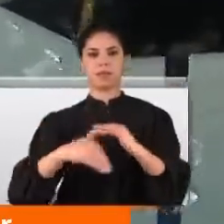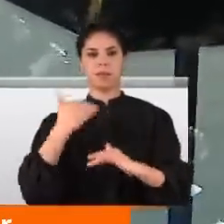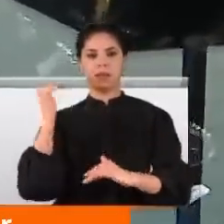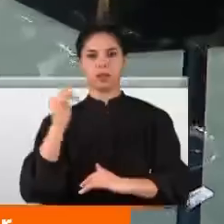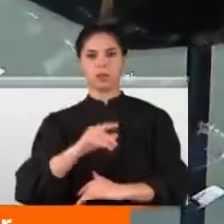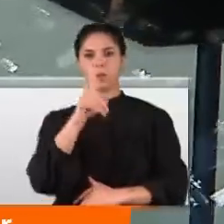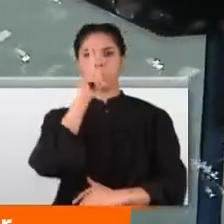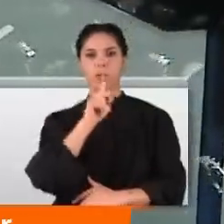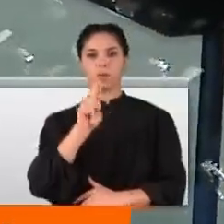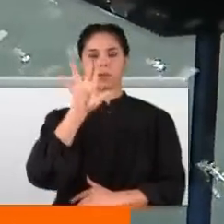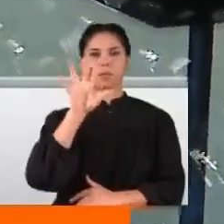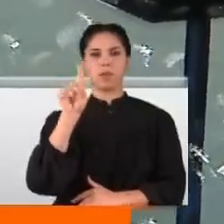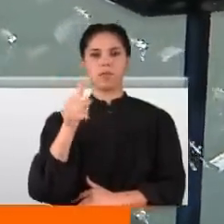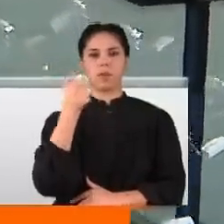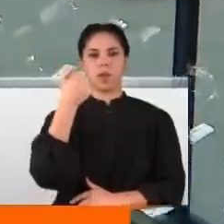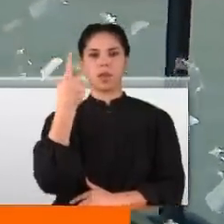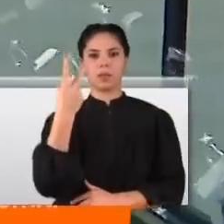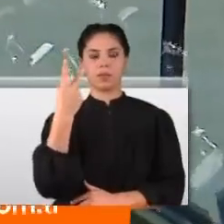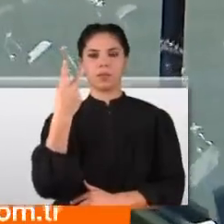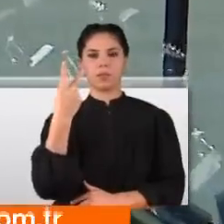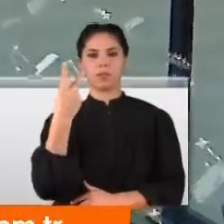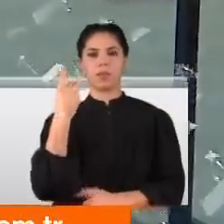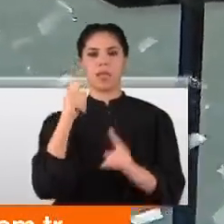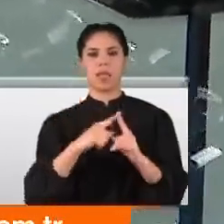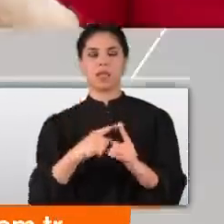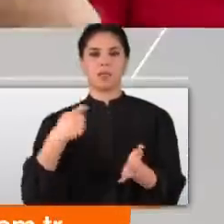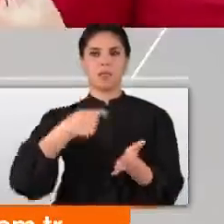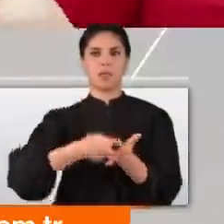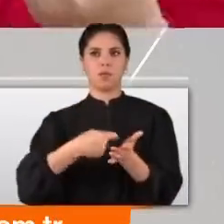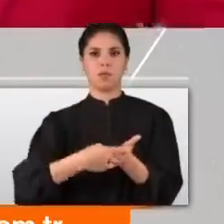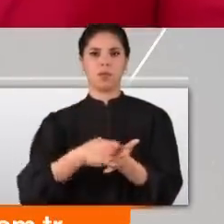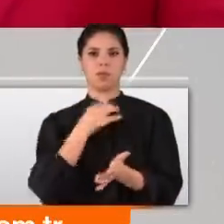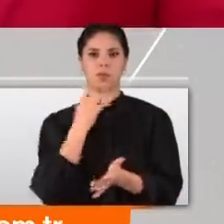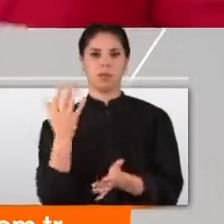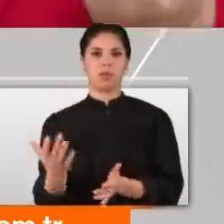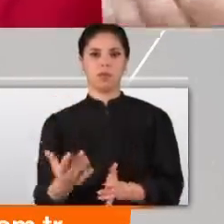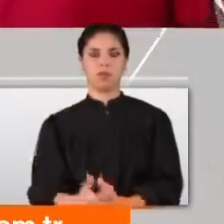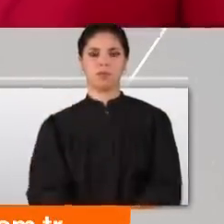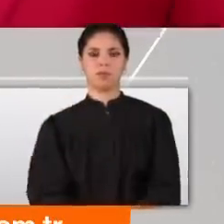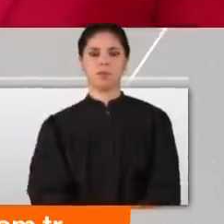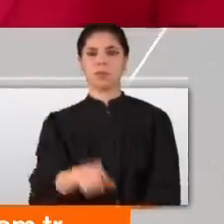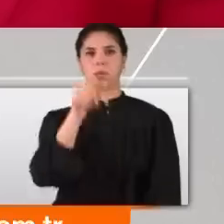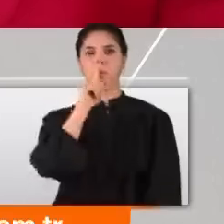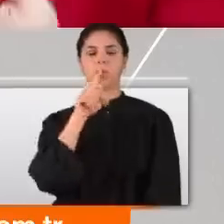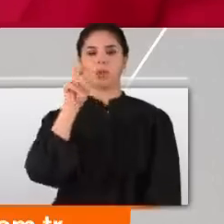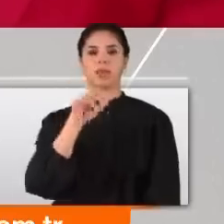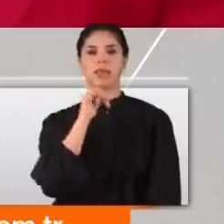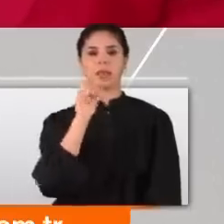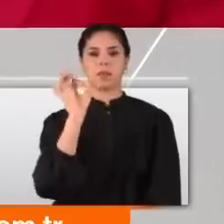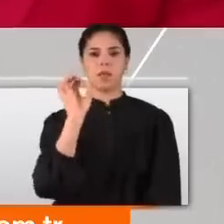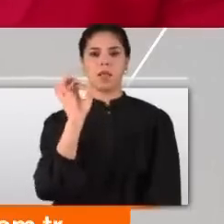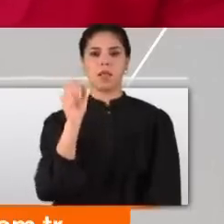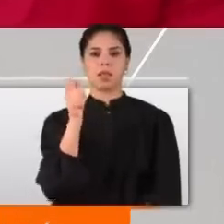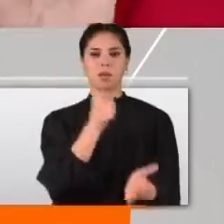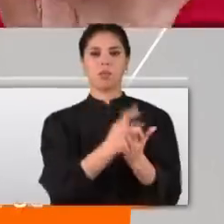Evet. 175.62 santim evet. Hesabıma geçmiş. Teşekkürler. Evet. Diyelim ki işte 108 gram altın yatırdı. 3 gram